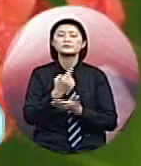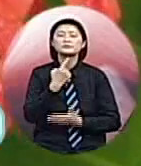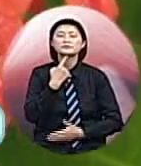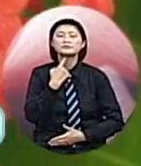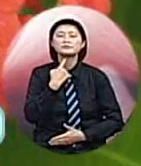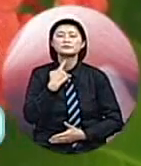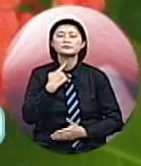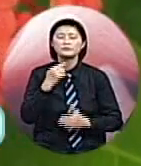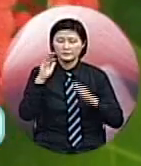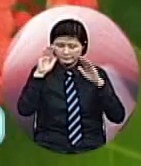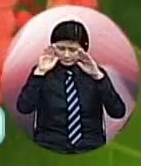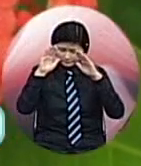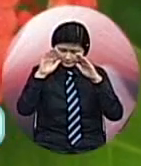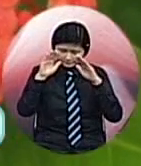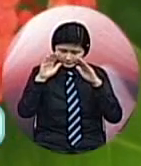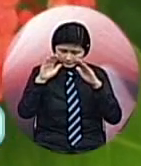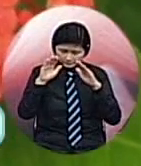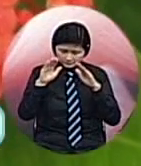지은지를